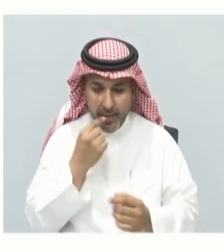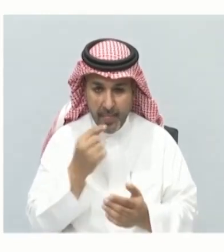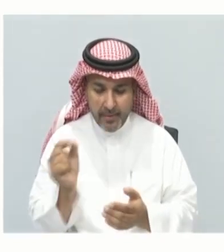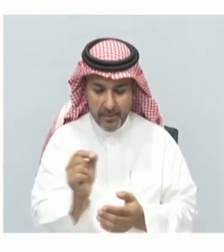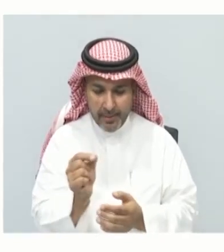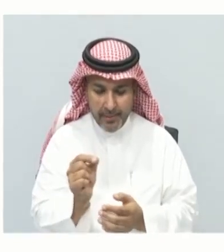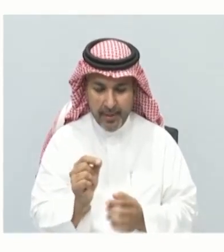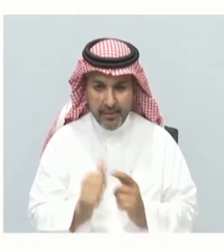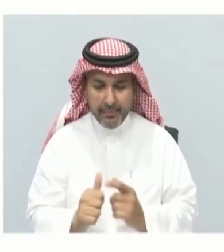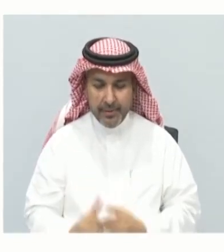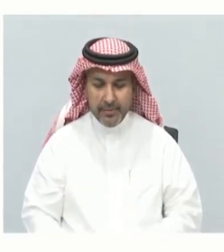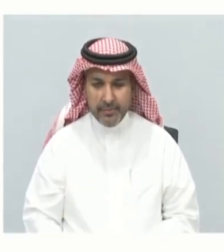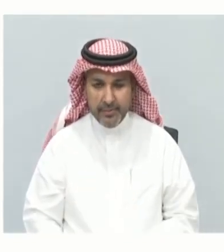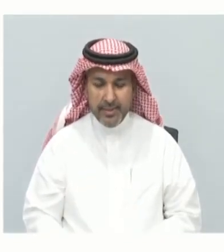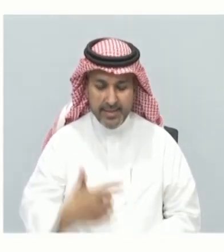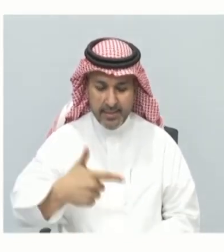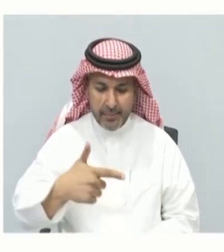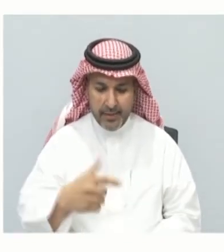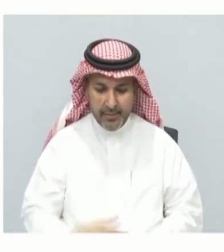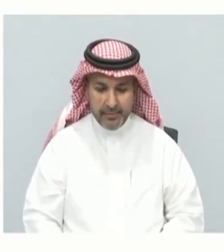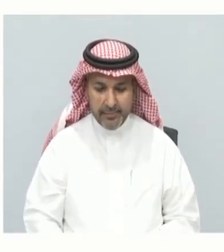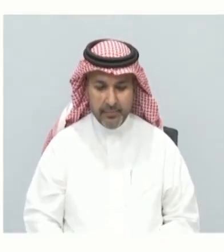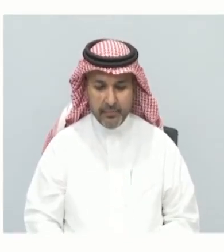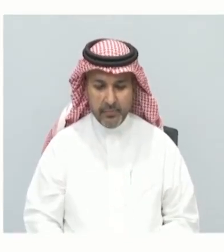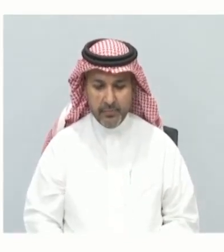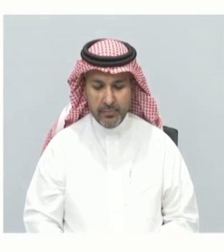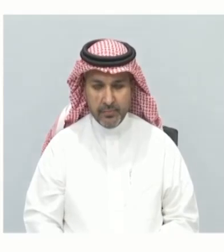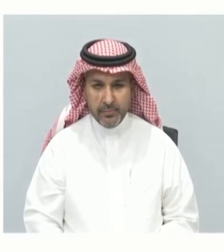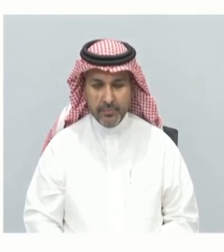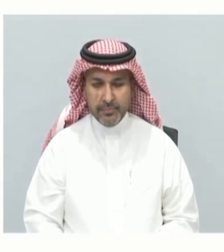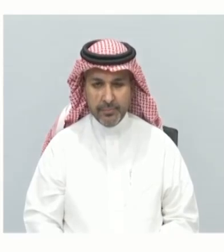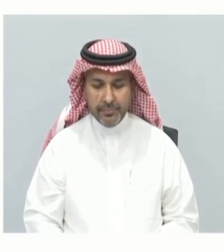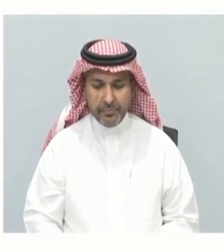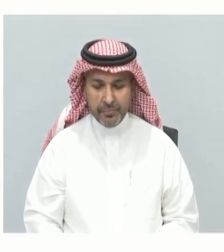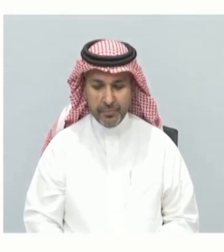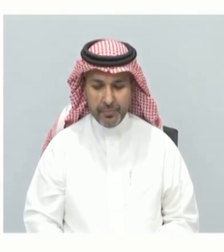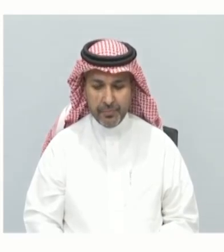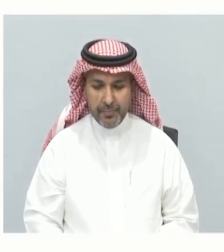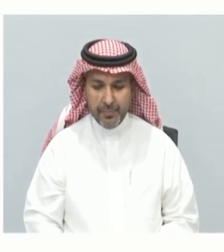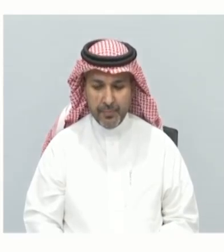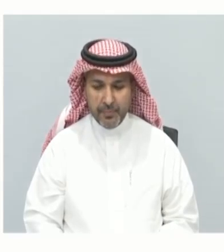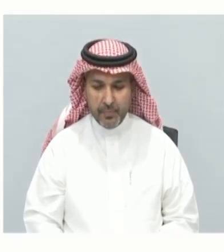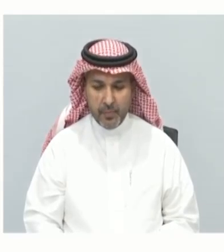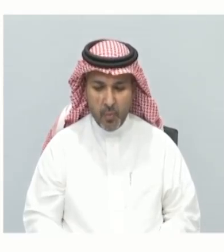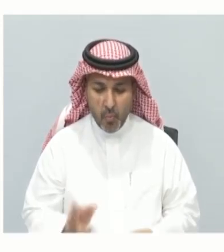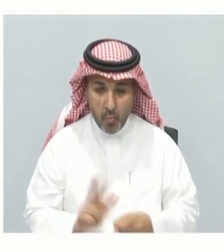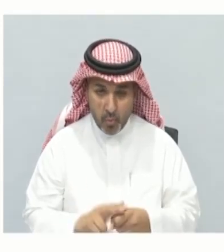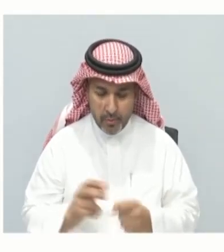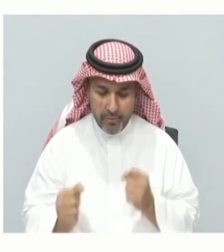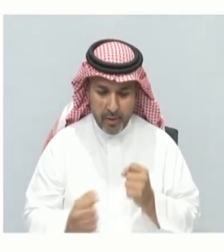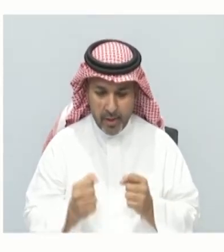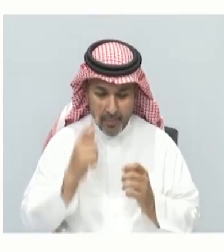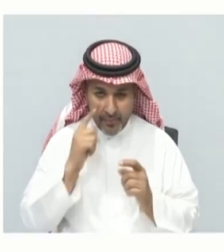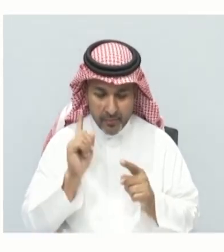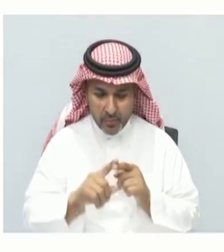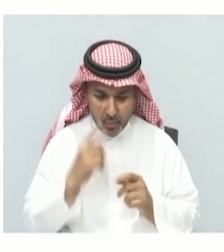الحاله الاولى عند ال 70 درجه عفوا 70 سم ومن ثم قعدت التجربه مره اخرى سجلت